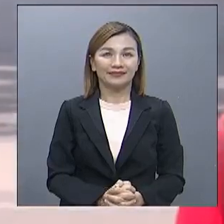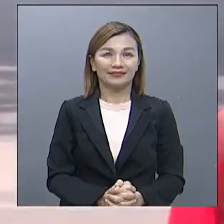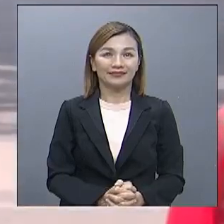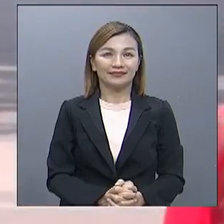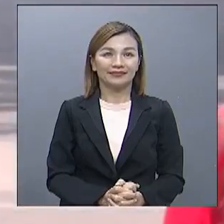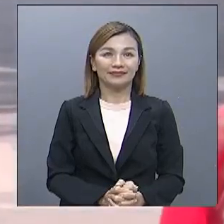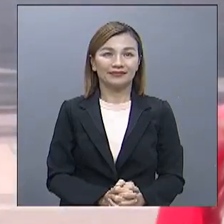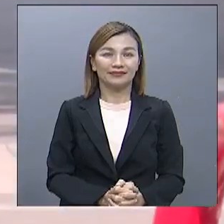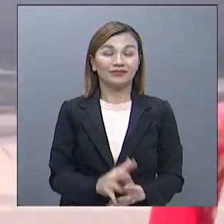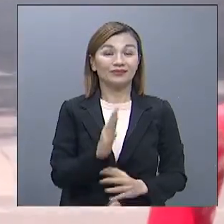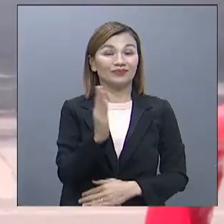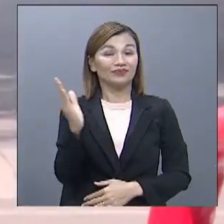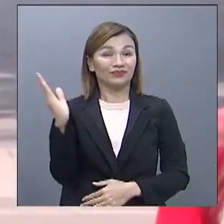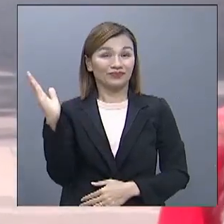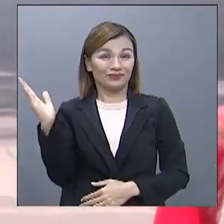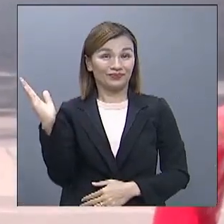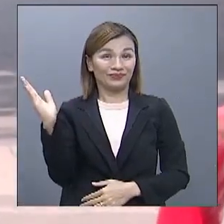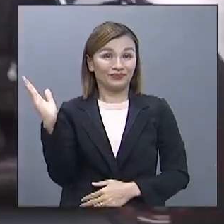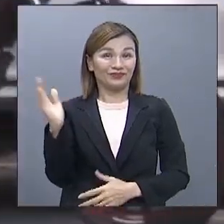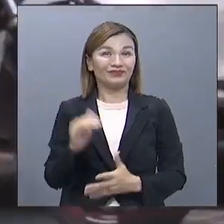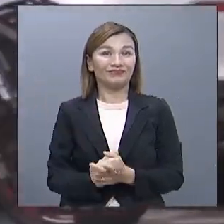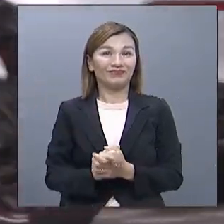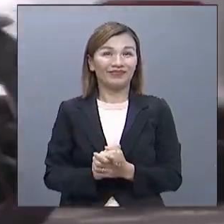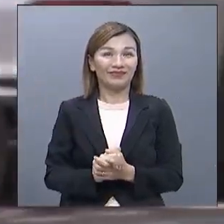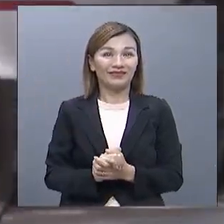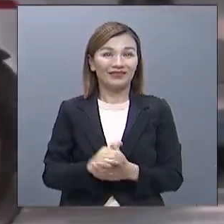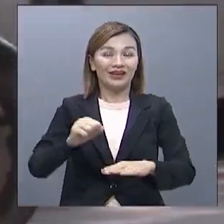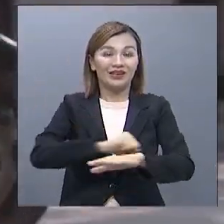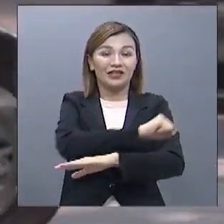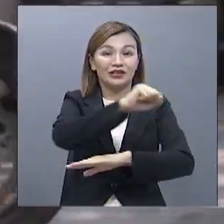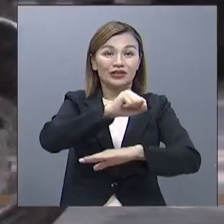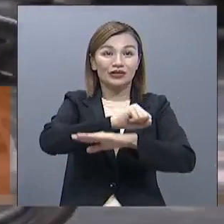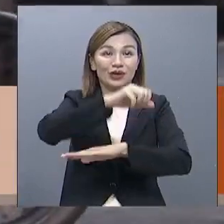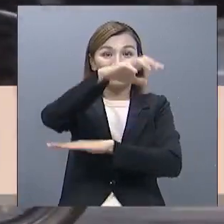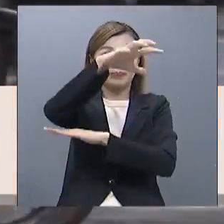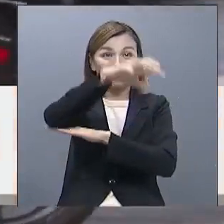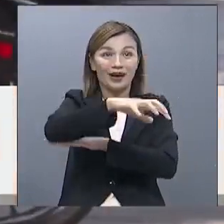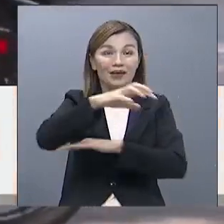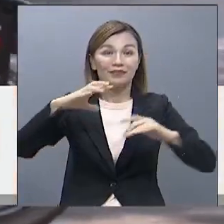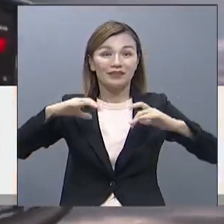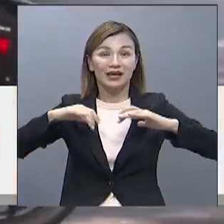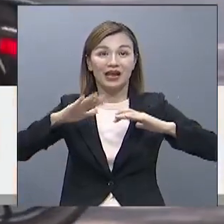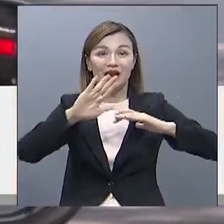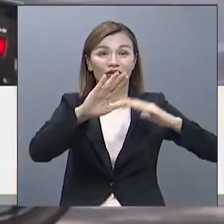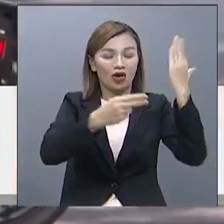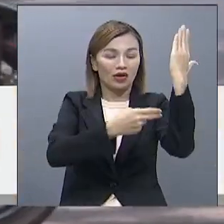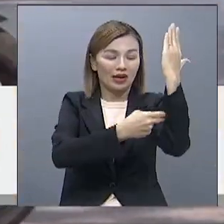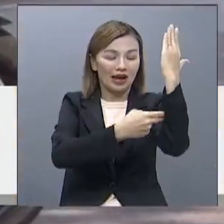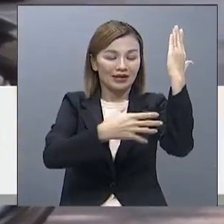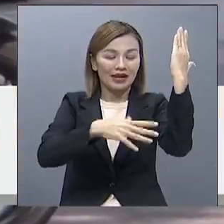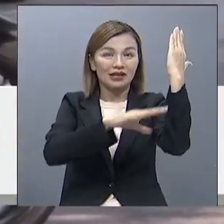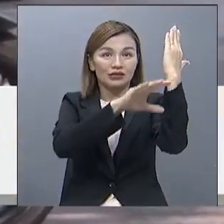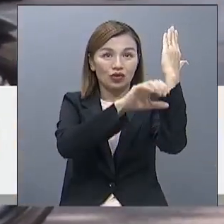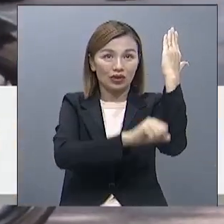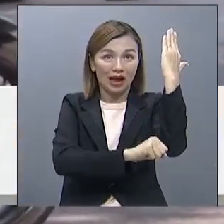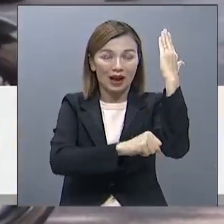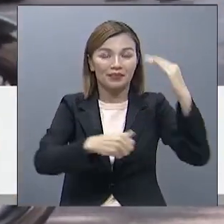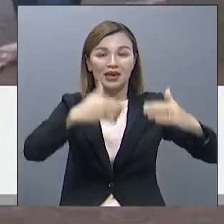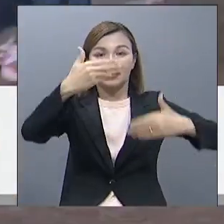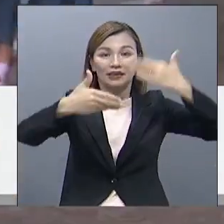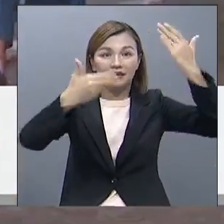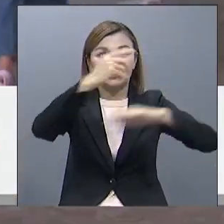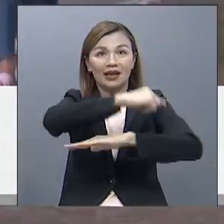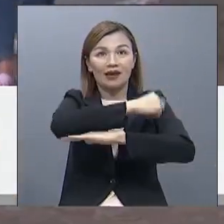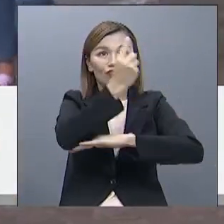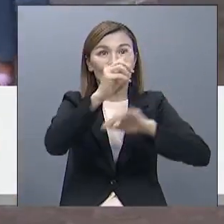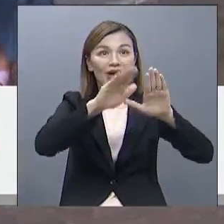นี่เป็นบรรยากาศที่สวนสาธารณะเทศบาลนครหาดใหญ่จังหวัดสงขลาค่ะซึ่งมีการจัดกิจกรรมวันเด็กแห่งชาติขึ้น